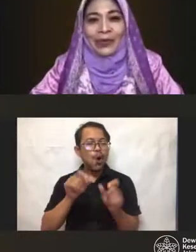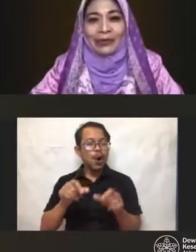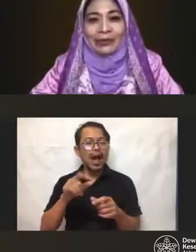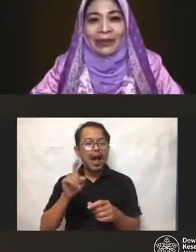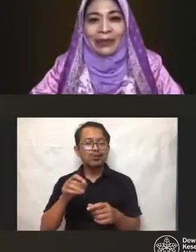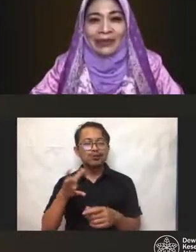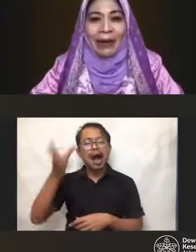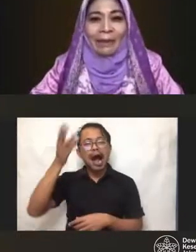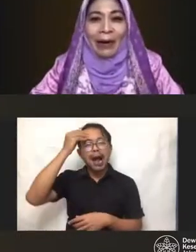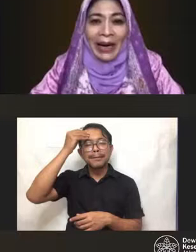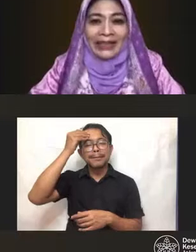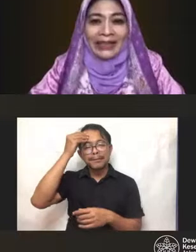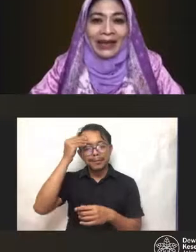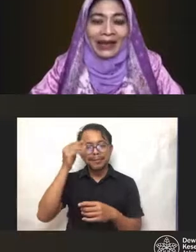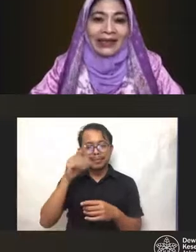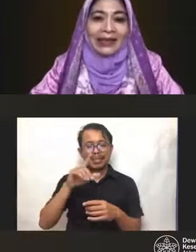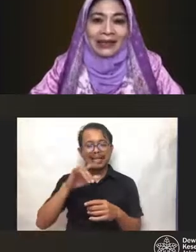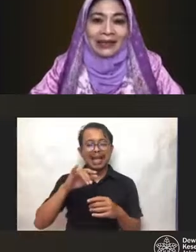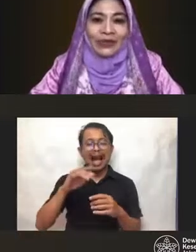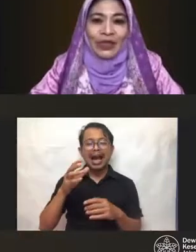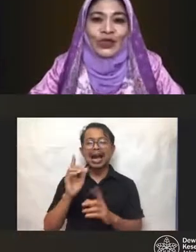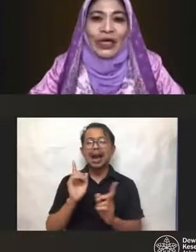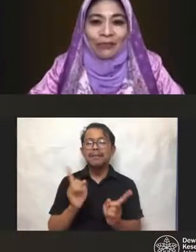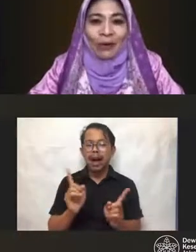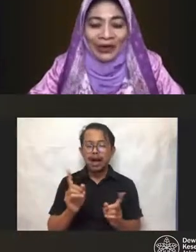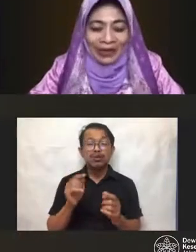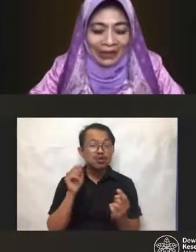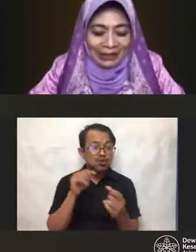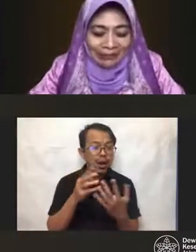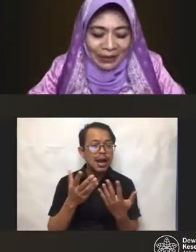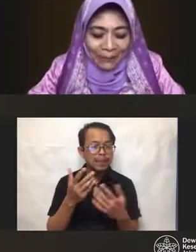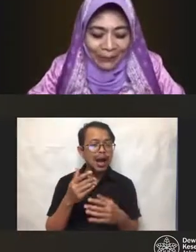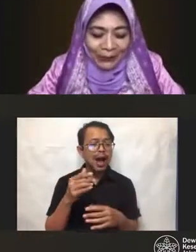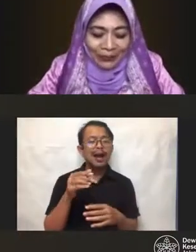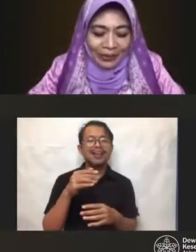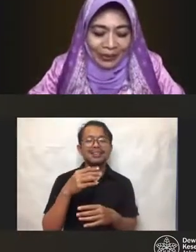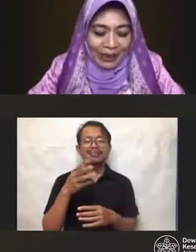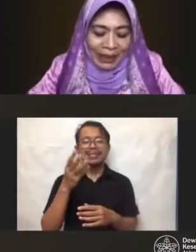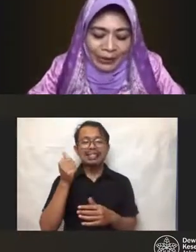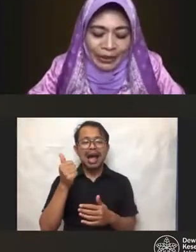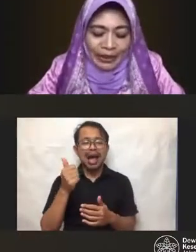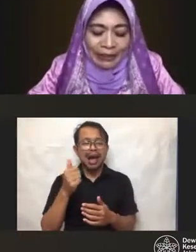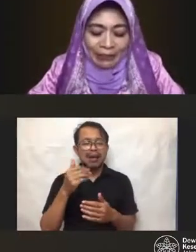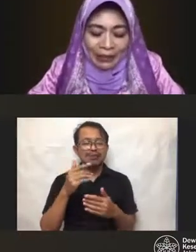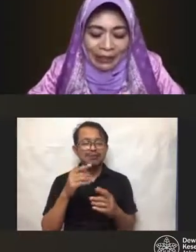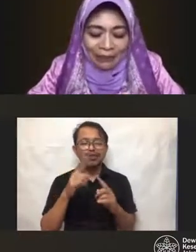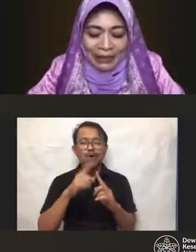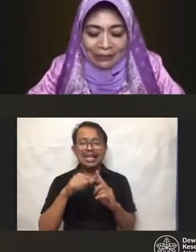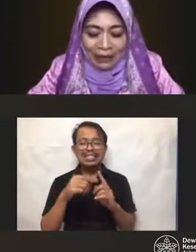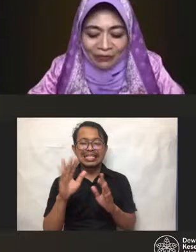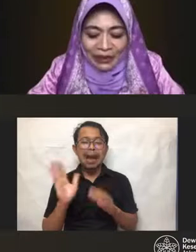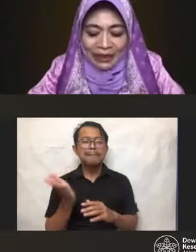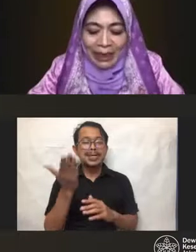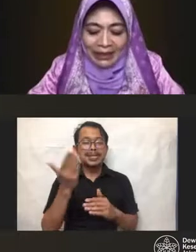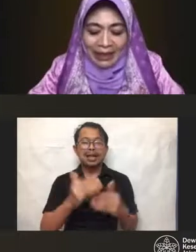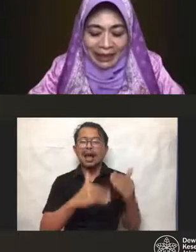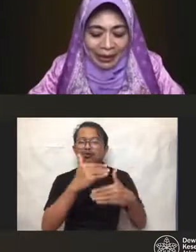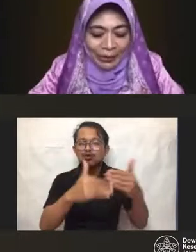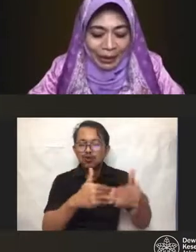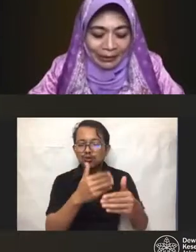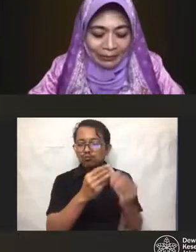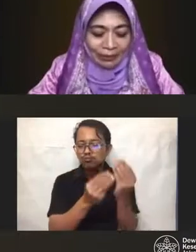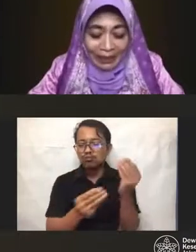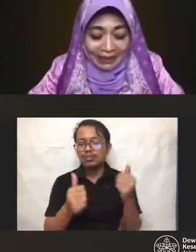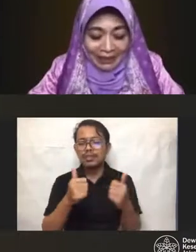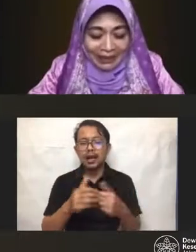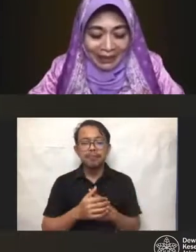mampu melaksanakan tugas-tugas profetik tersebut. Indonesia memiliki prinsip dan visi kebangsaan yang